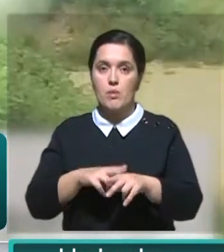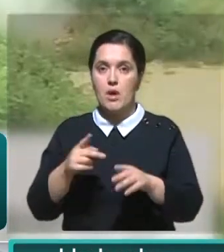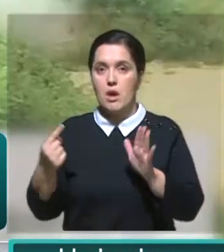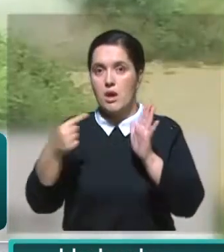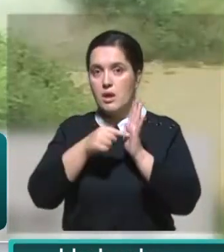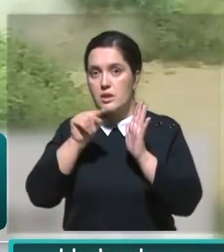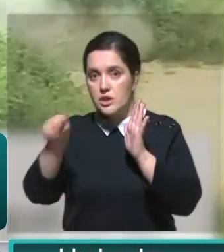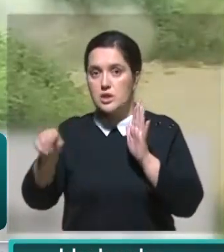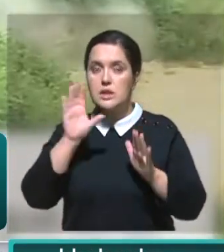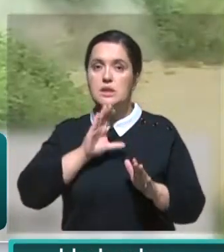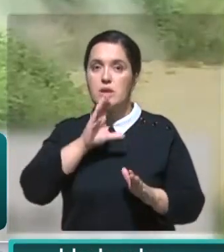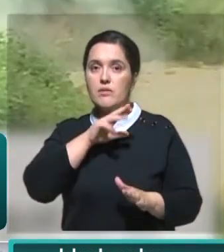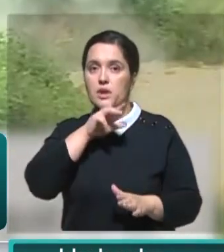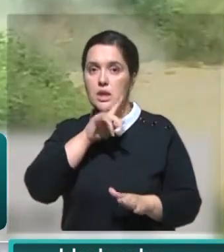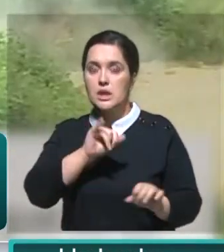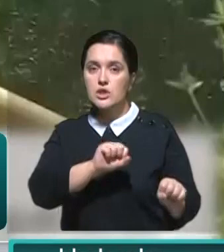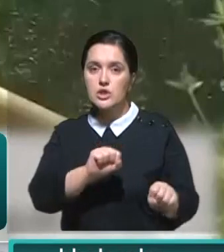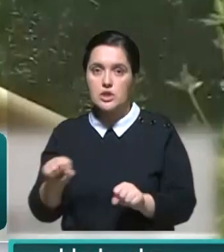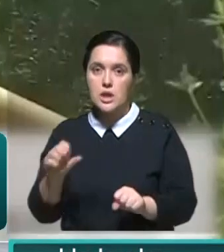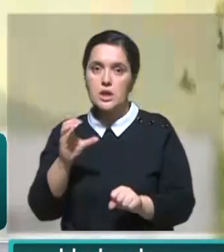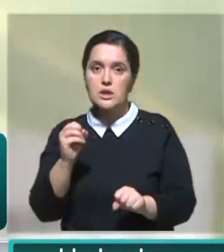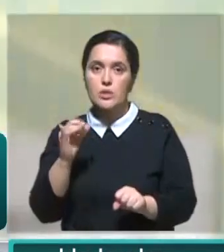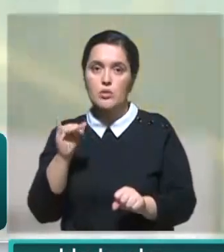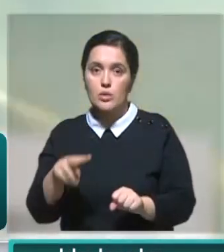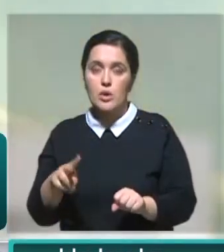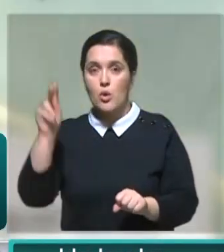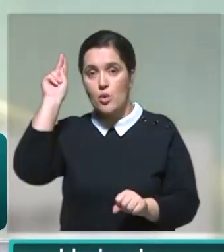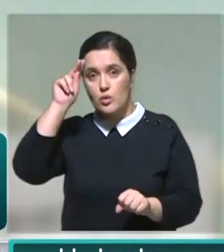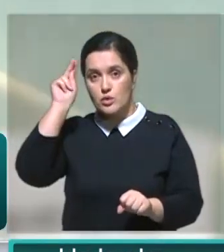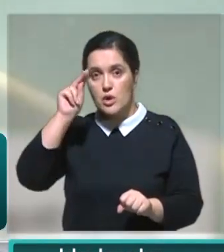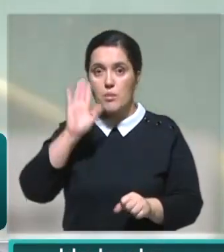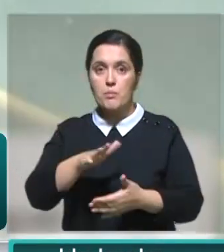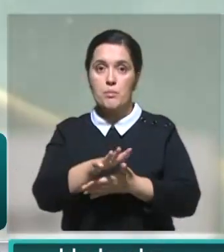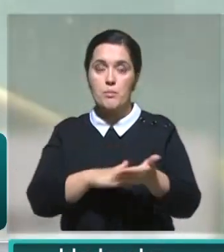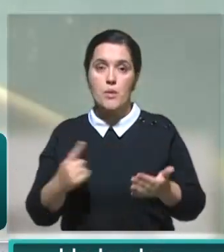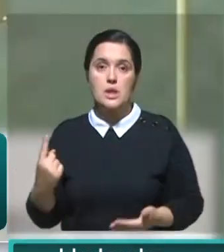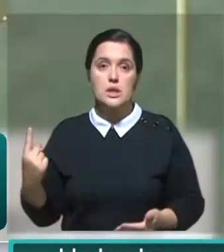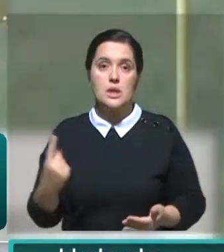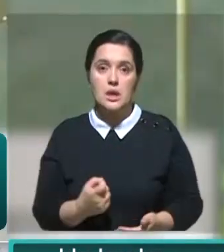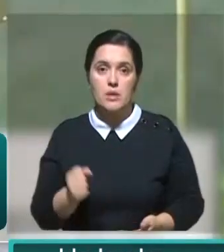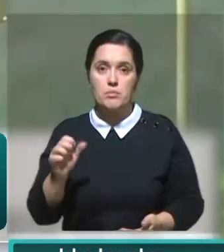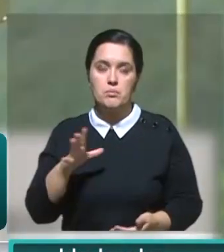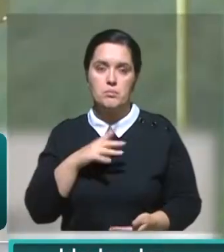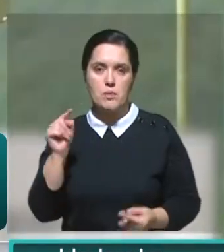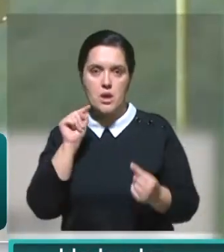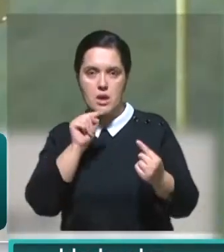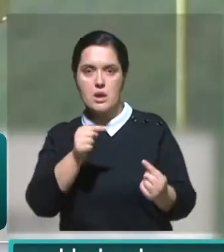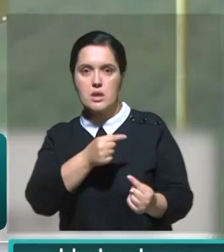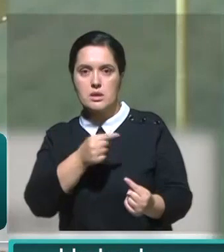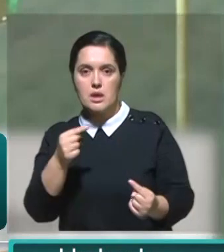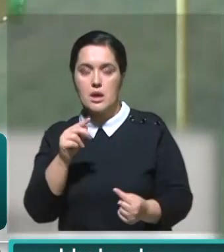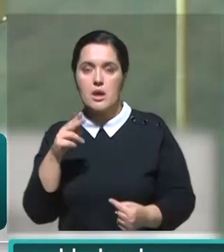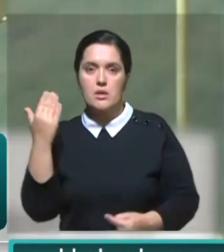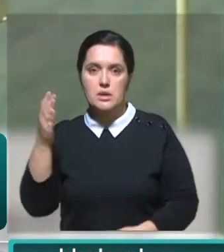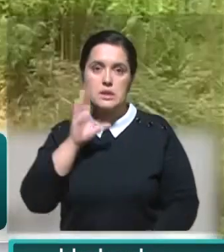атак Северной Кореи и защита района Большого Сеула. СМИ отмечают, учения, которые продлятся чуть более недели, могут вызвать